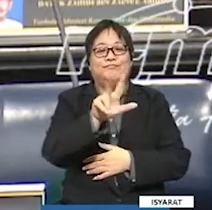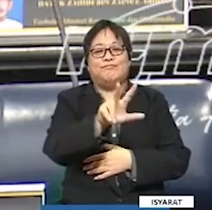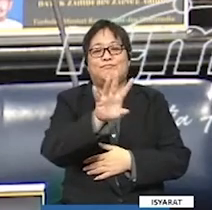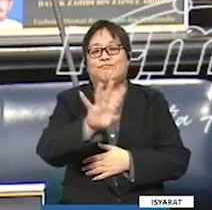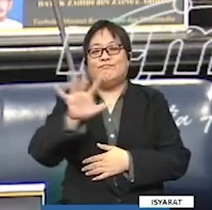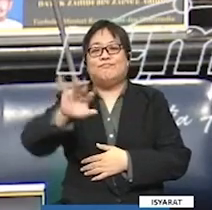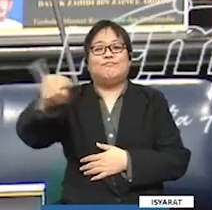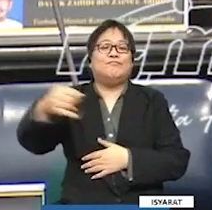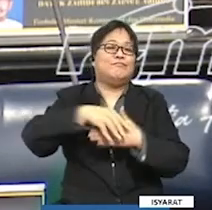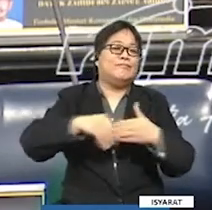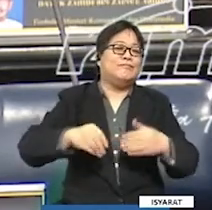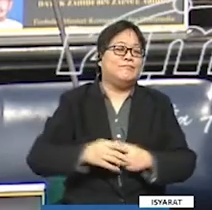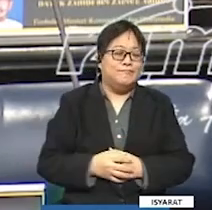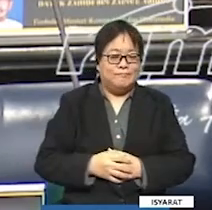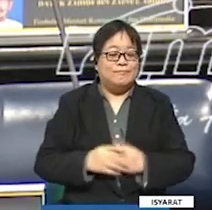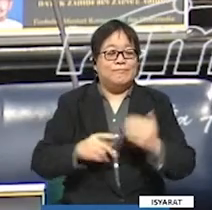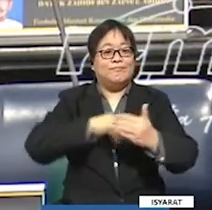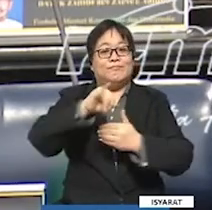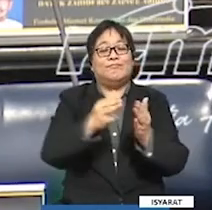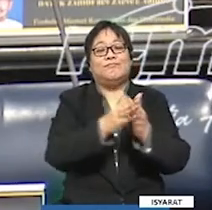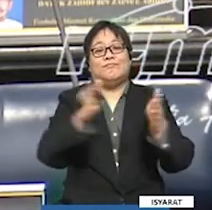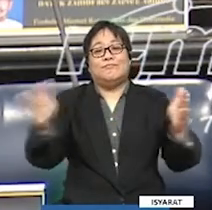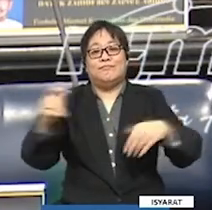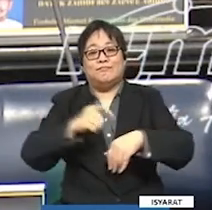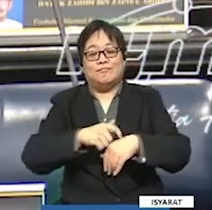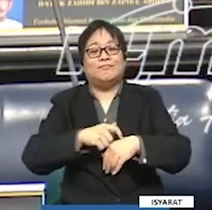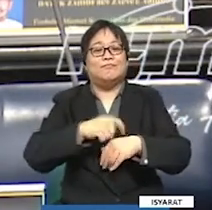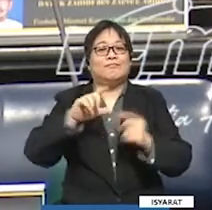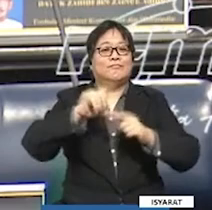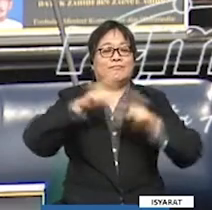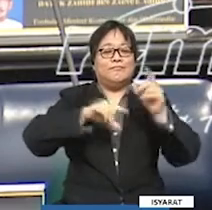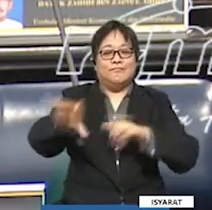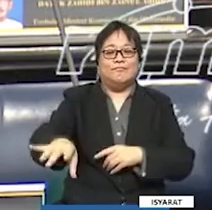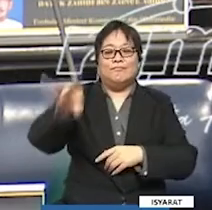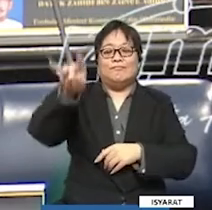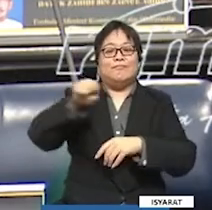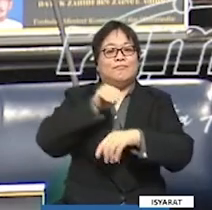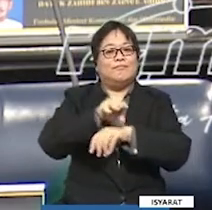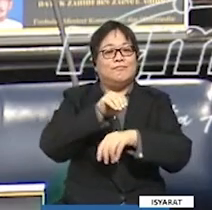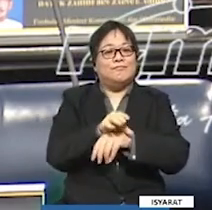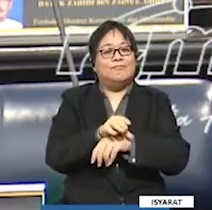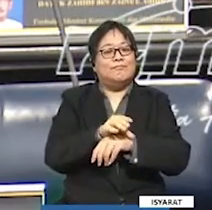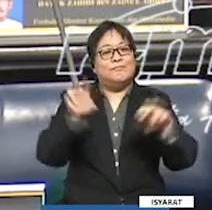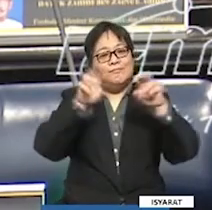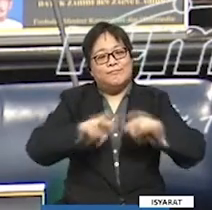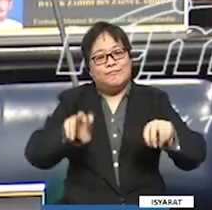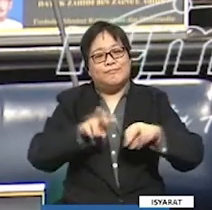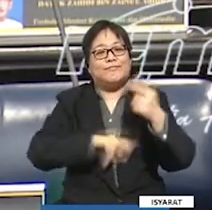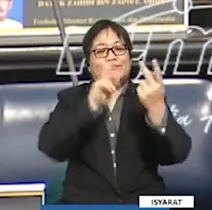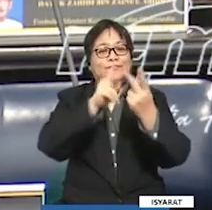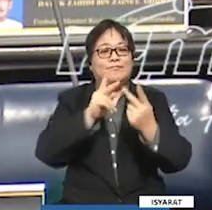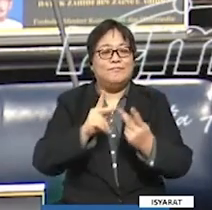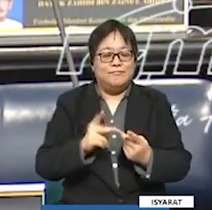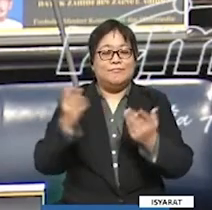RM345 juta. Manakala bagi projek jangka panjang, DBKL telah melantik juruperunding untuk melaksanakan kajian